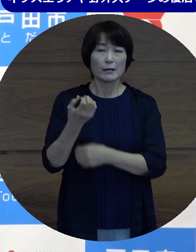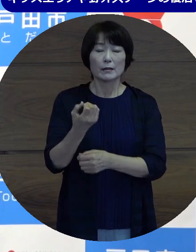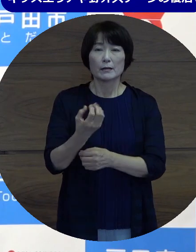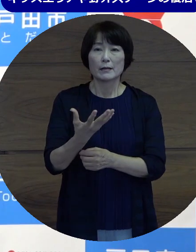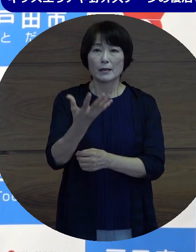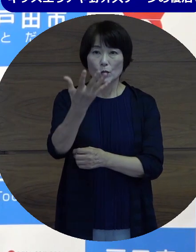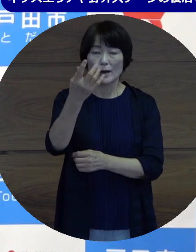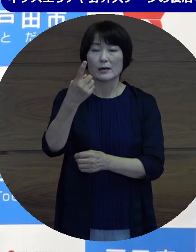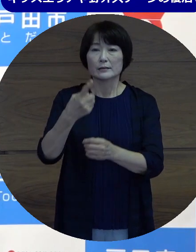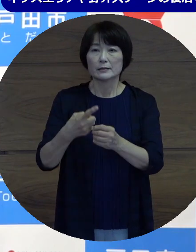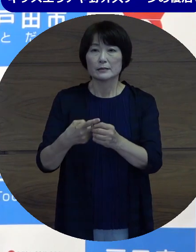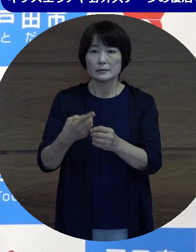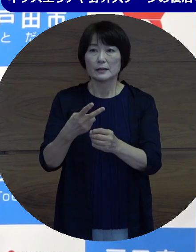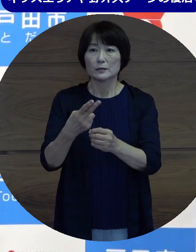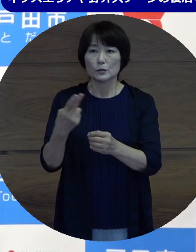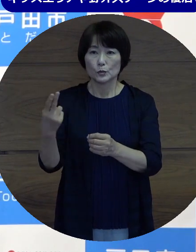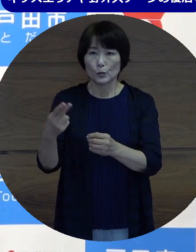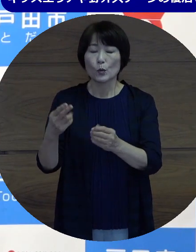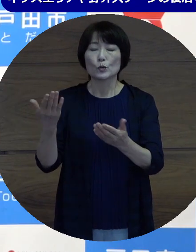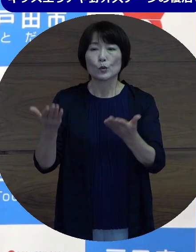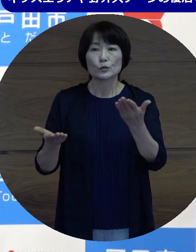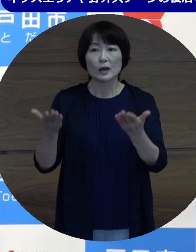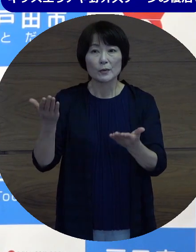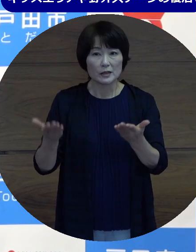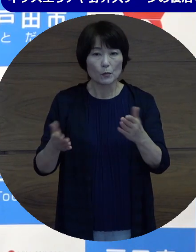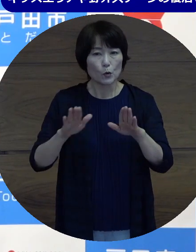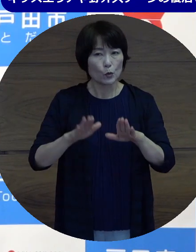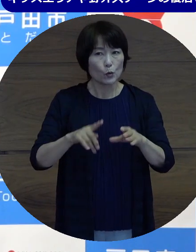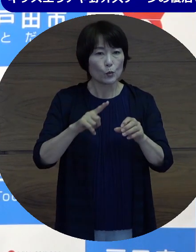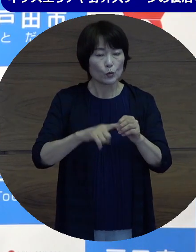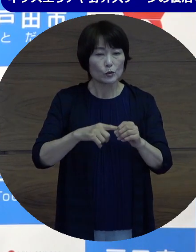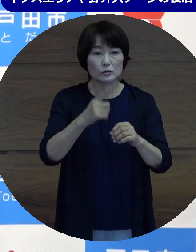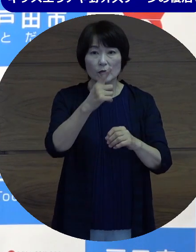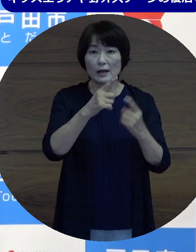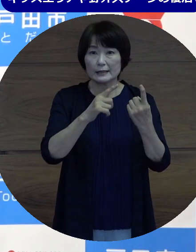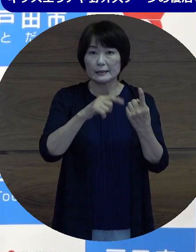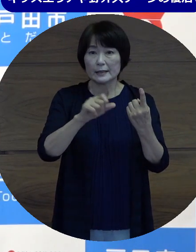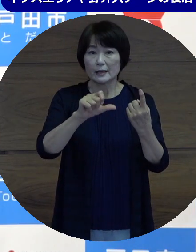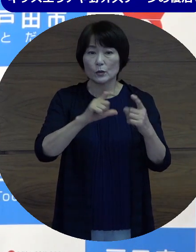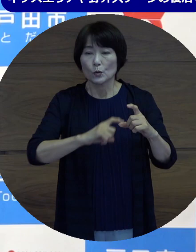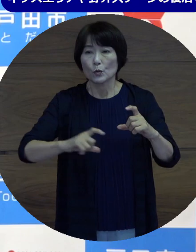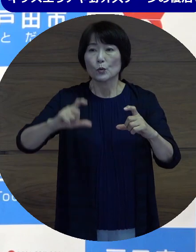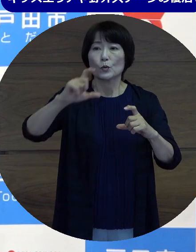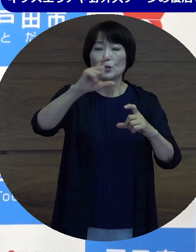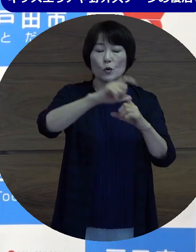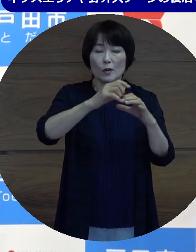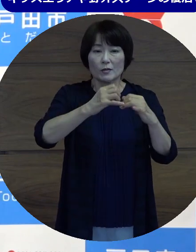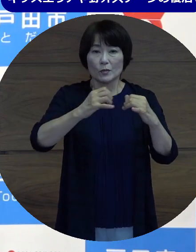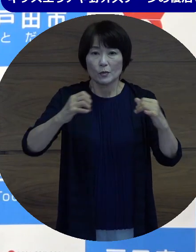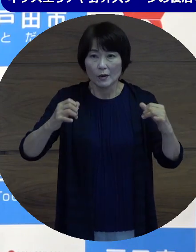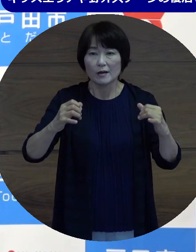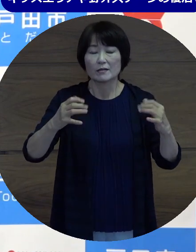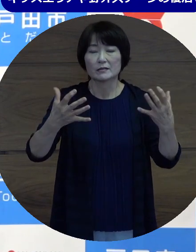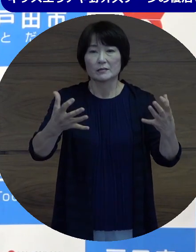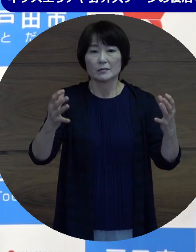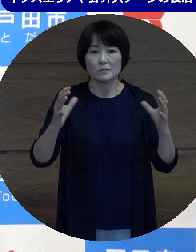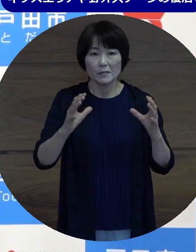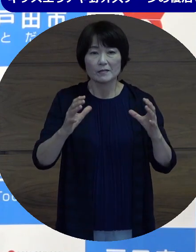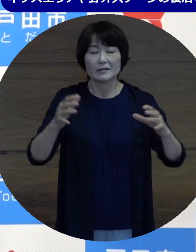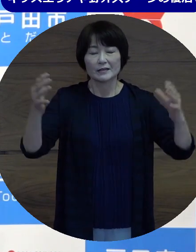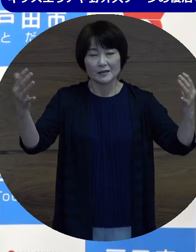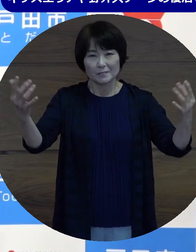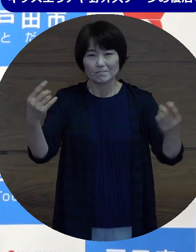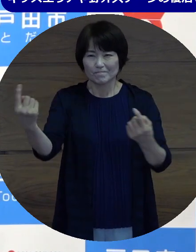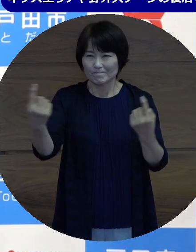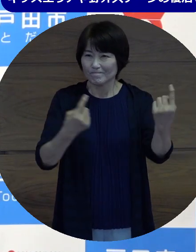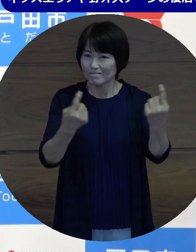の来場者数と比べても約 1.5 倍の増加となりまして、大盛況に